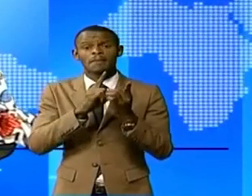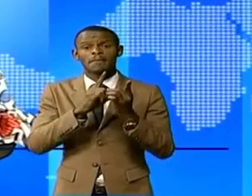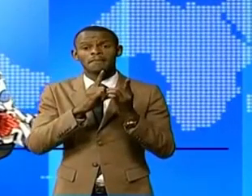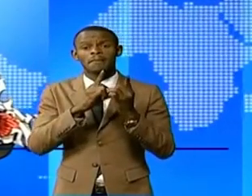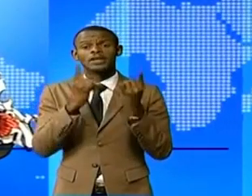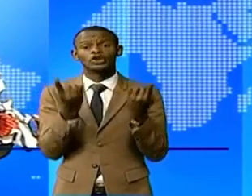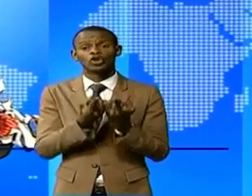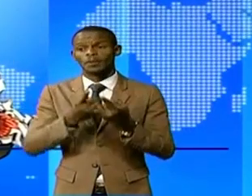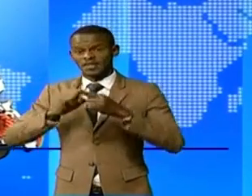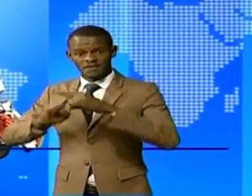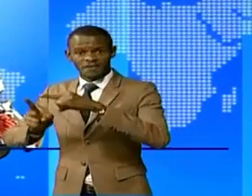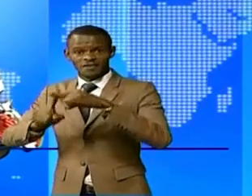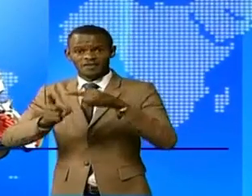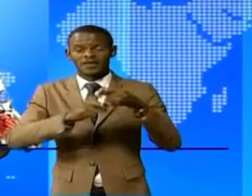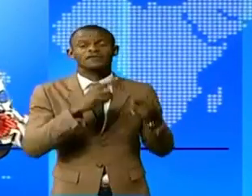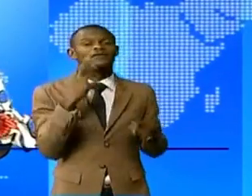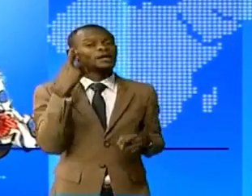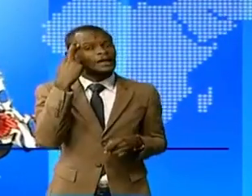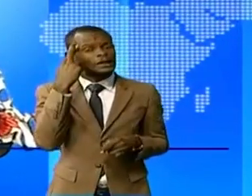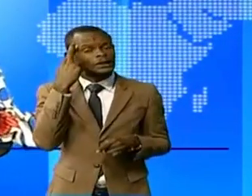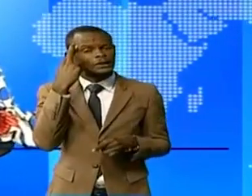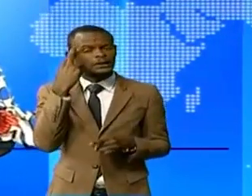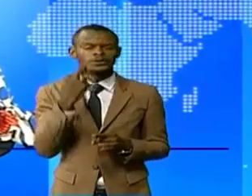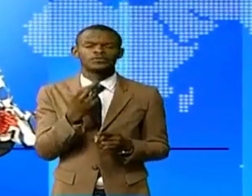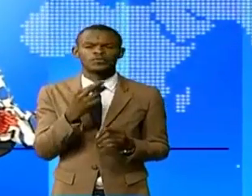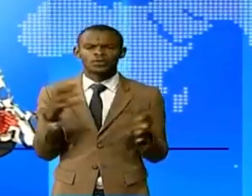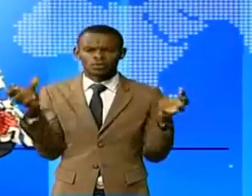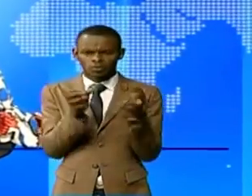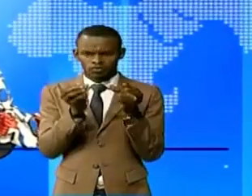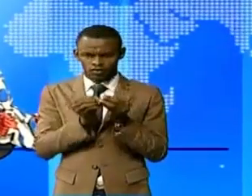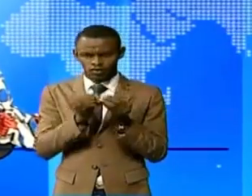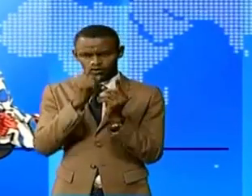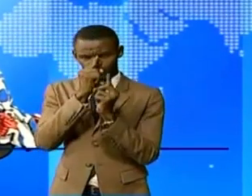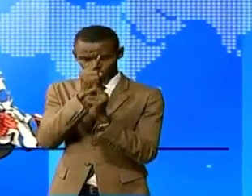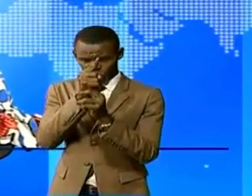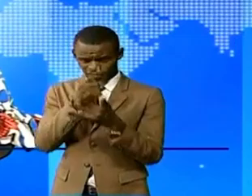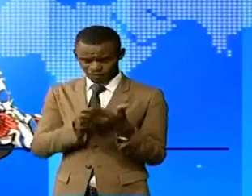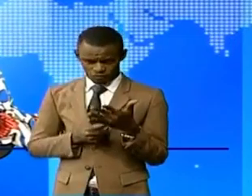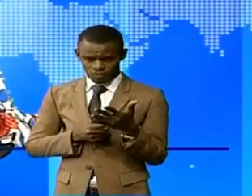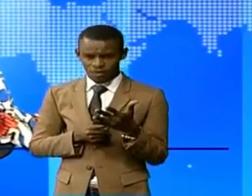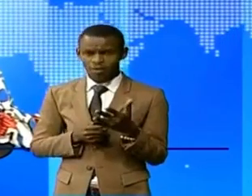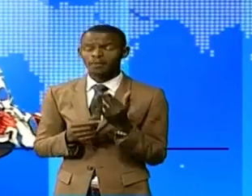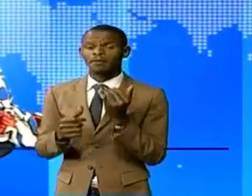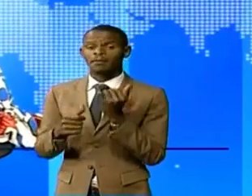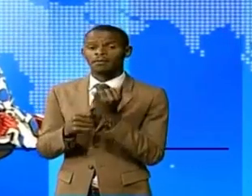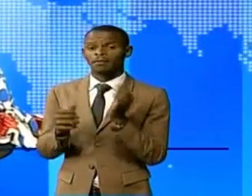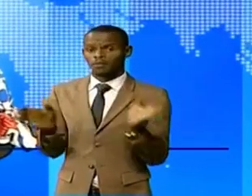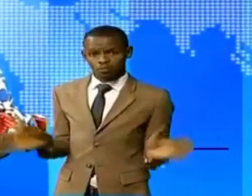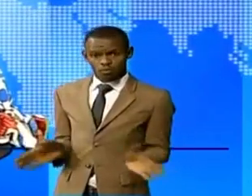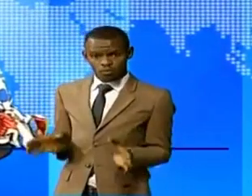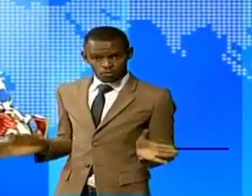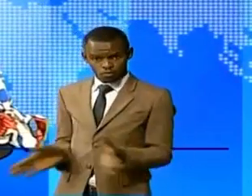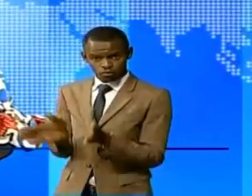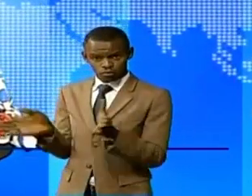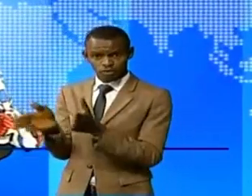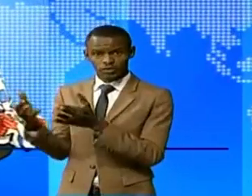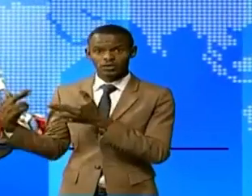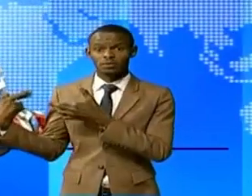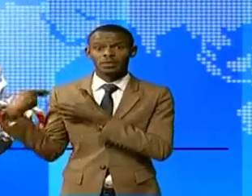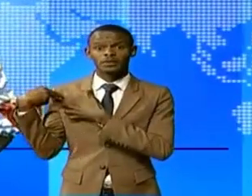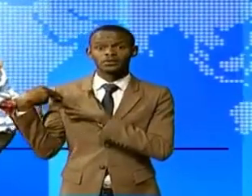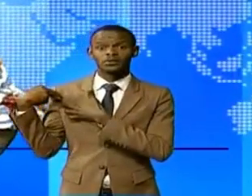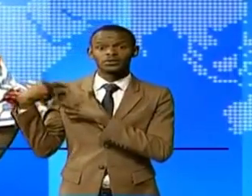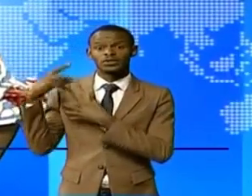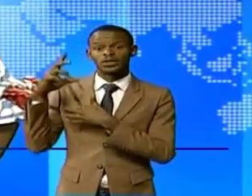celui d'amener les décideurs de la République démocratique du Congo à gérer leur richesse congolaise de manière